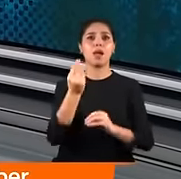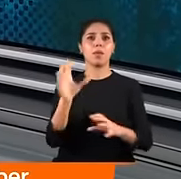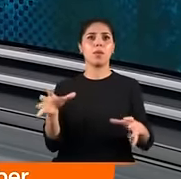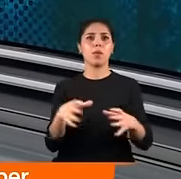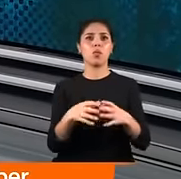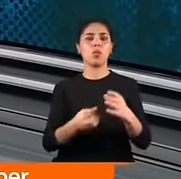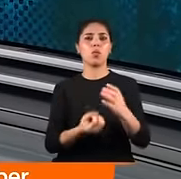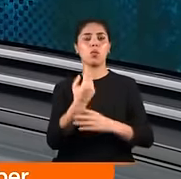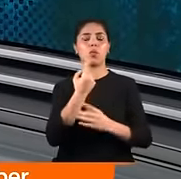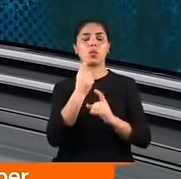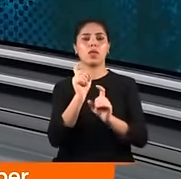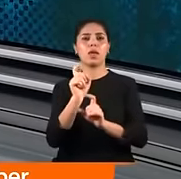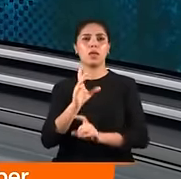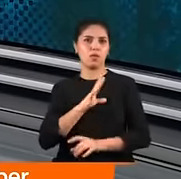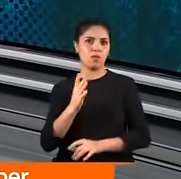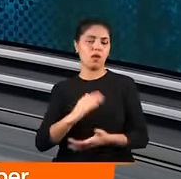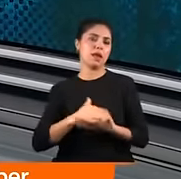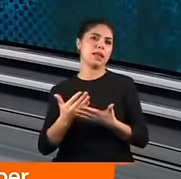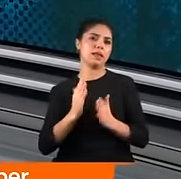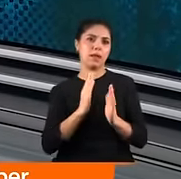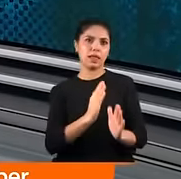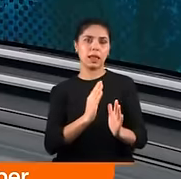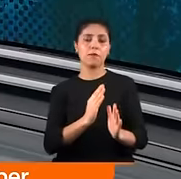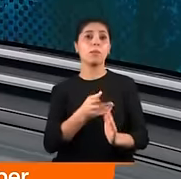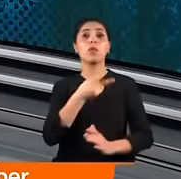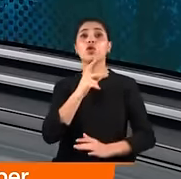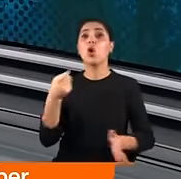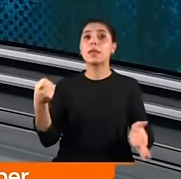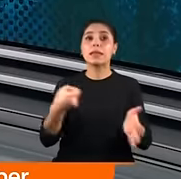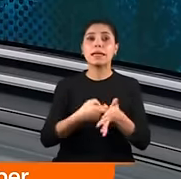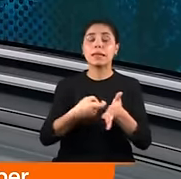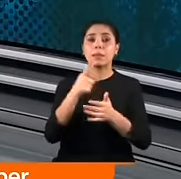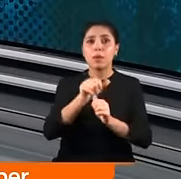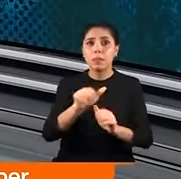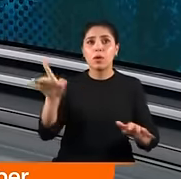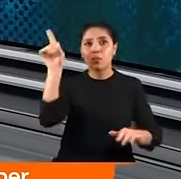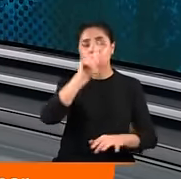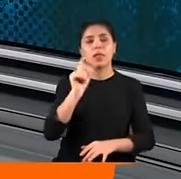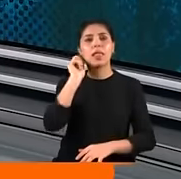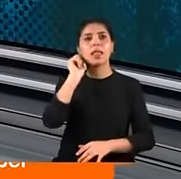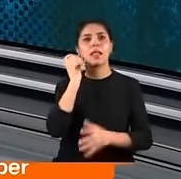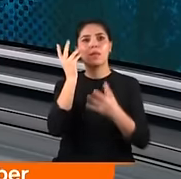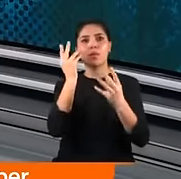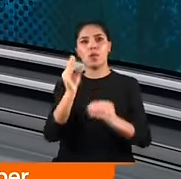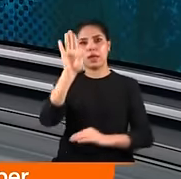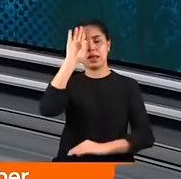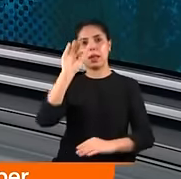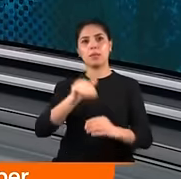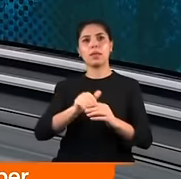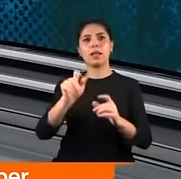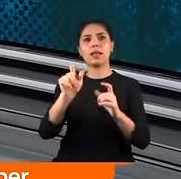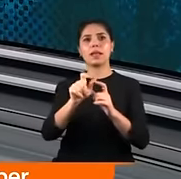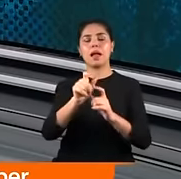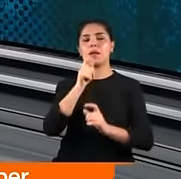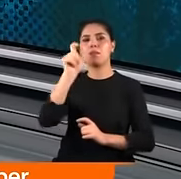kurdukları söyleniyor. İstifalar da sürüyor dediğim gibi. Son isim bir paylaşımı nedeniyle disipline sevk edilen İstanbul Milletvekili